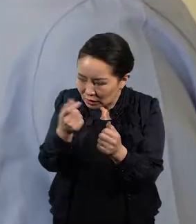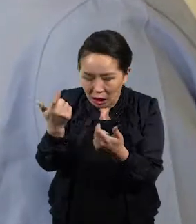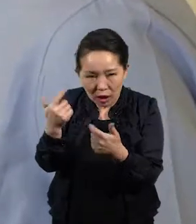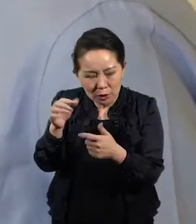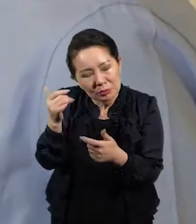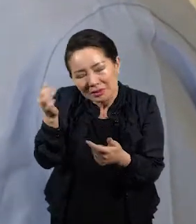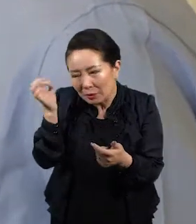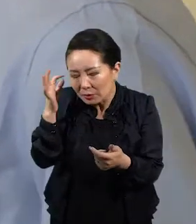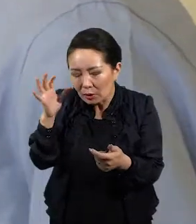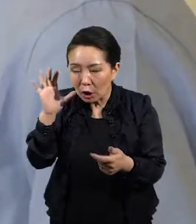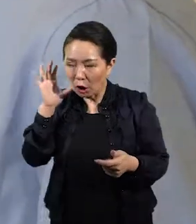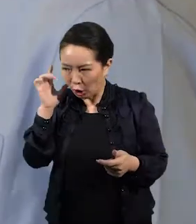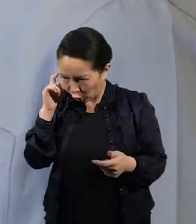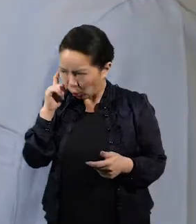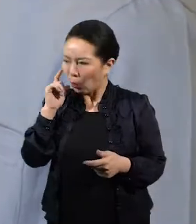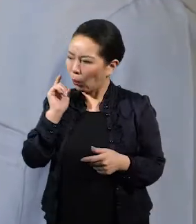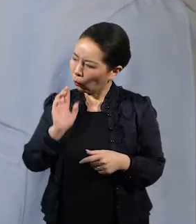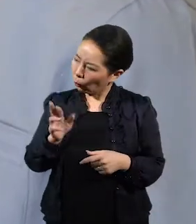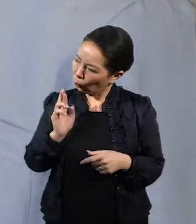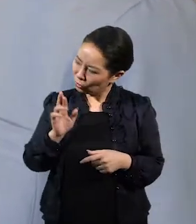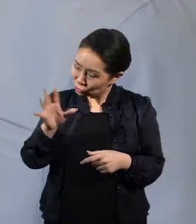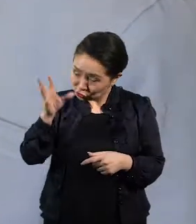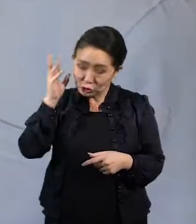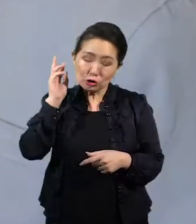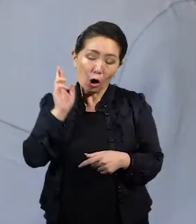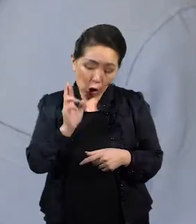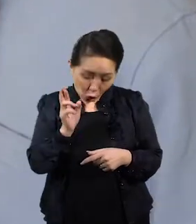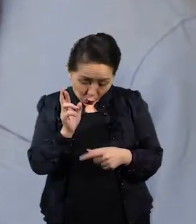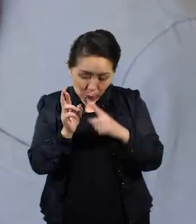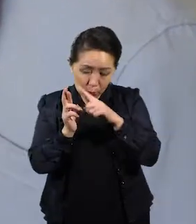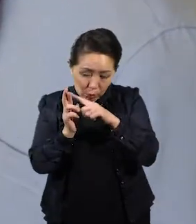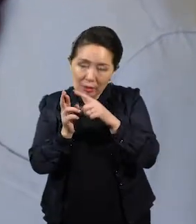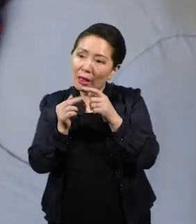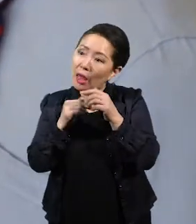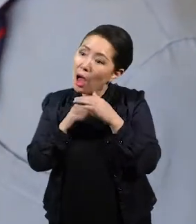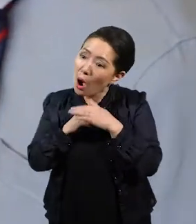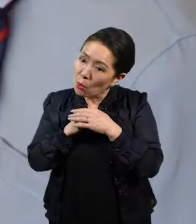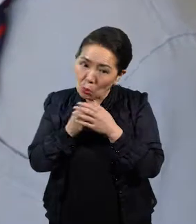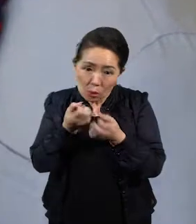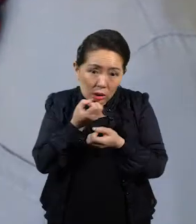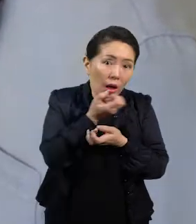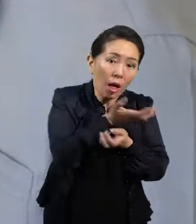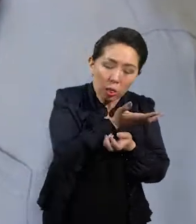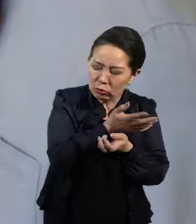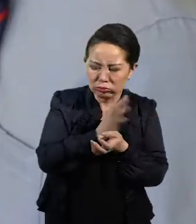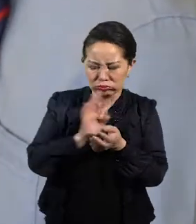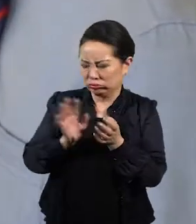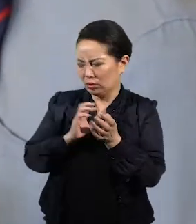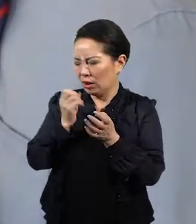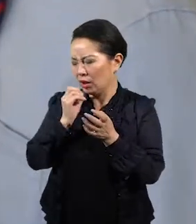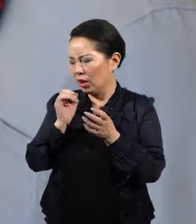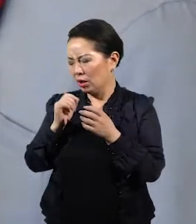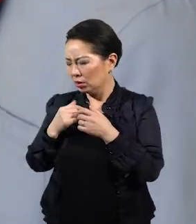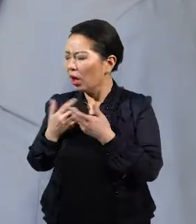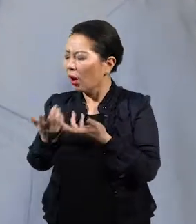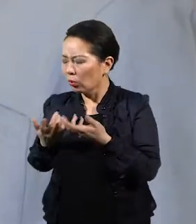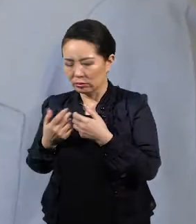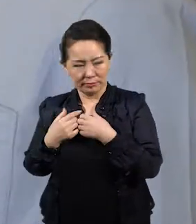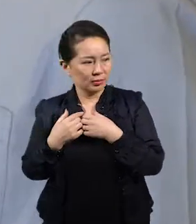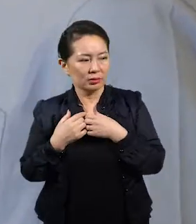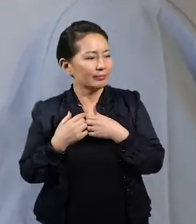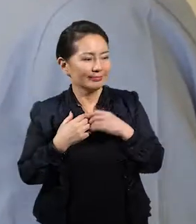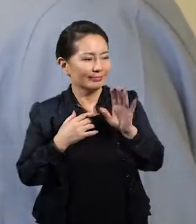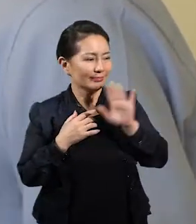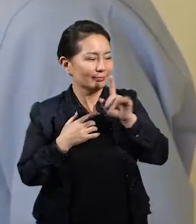мэдчихлээ л дээ. Санамсаргүй мэдсэн. Тэгвэл чи тэр нууцыг яах вэ? Хэн нэгэнд очиод хэлэх үү? Тэгэл хэлэхгүй шүү. Тэгээ найзын орно тэгэл